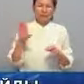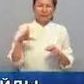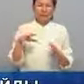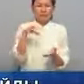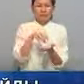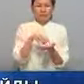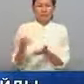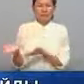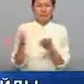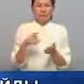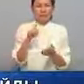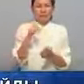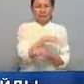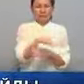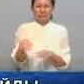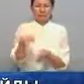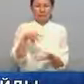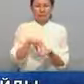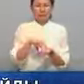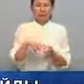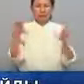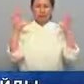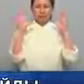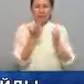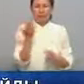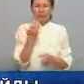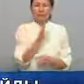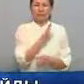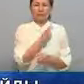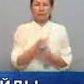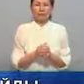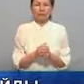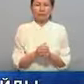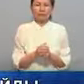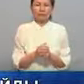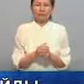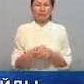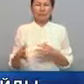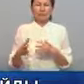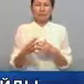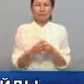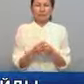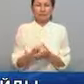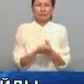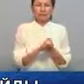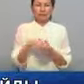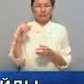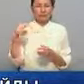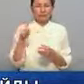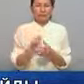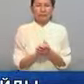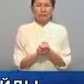келіп, бір сапқа тұрып намаз оқимыз. Бұл мұсылмандардың бірлігінің, ынтымағының бір белгісі.